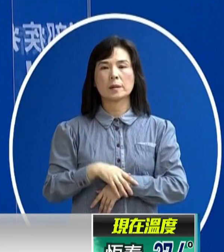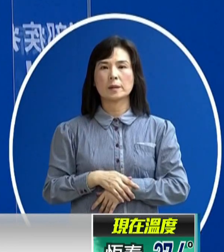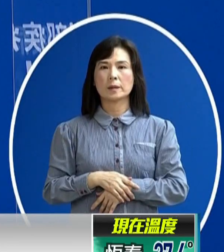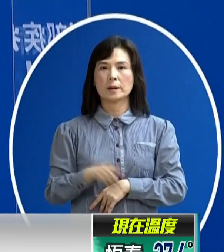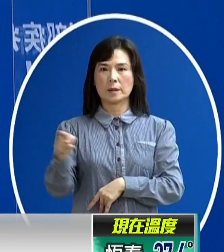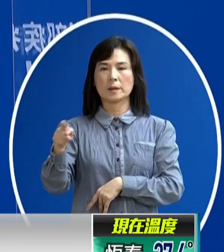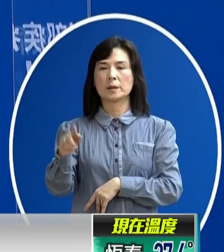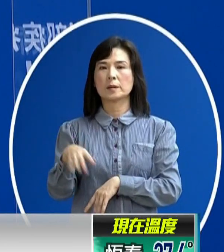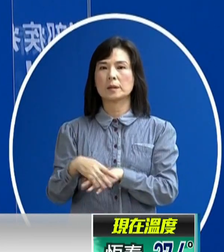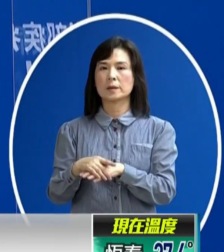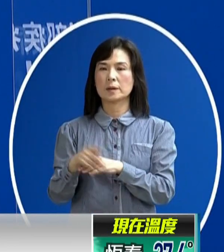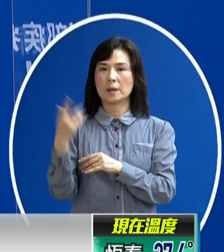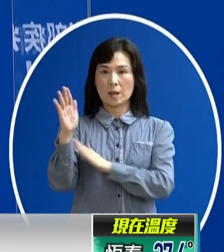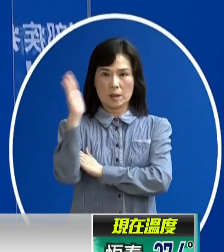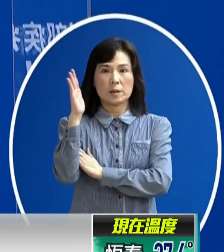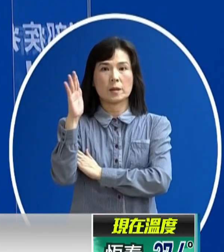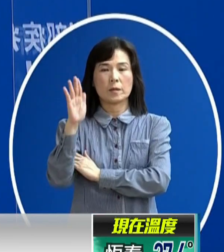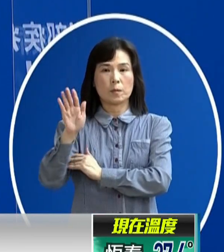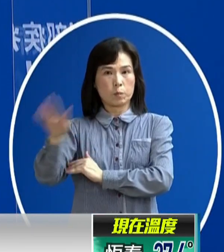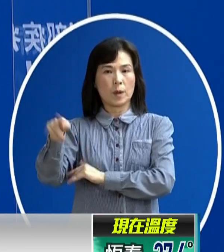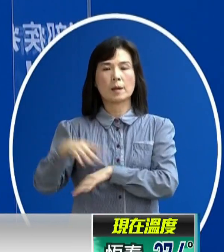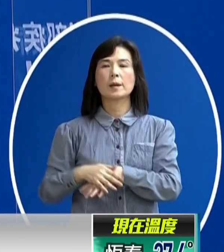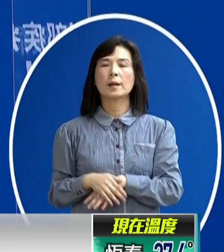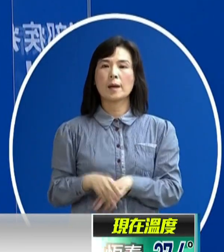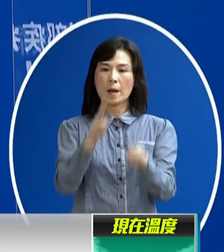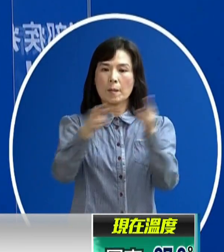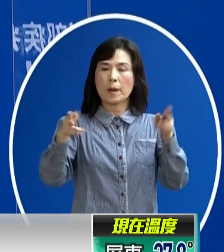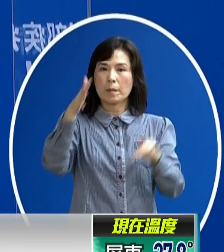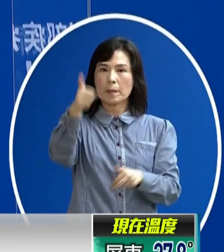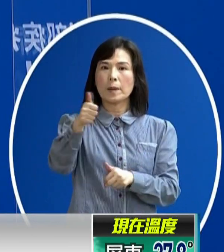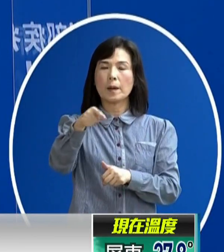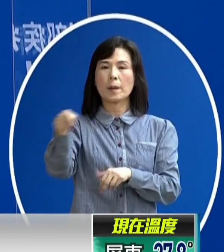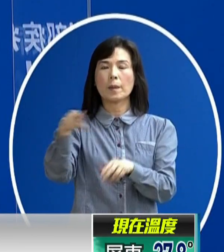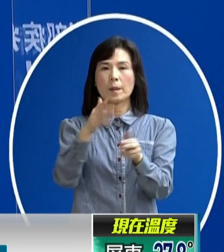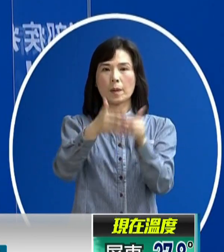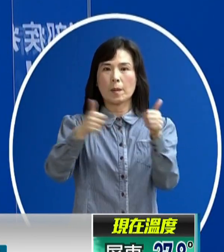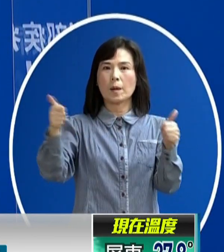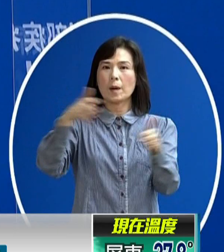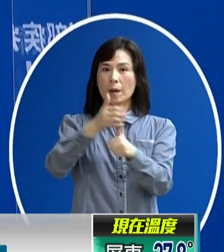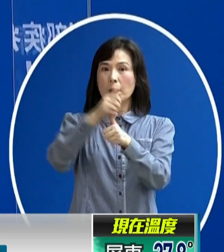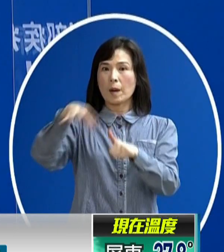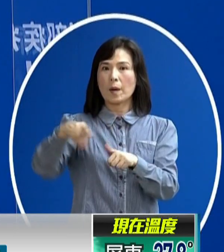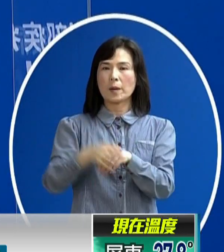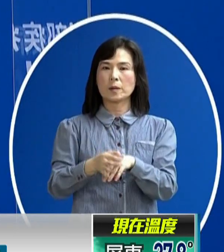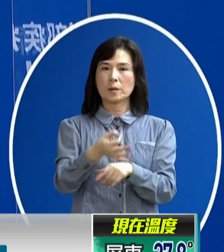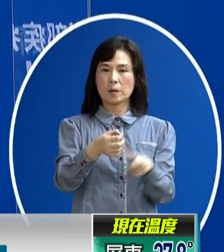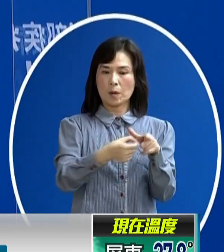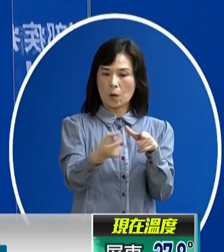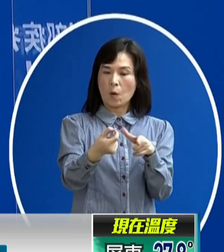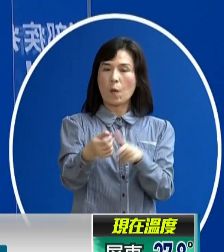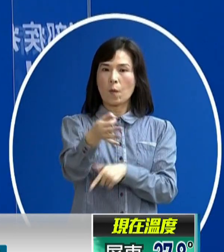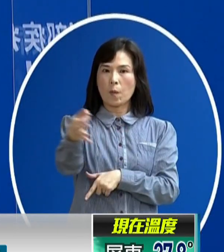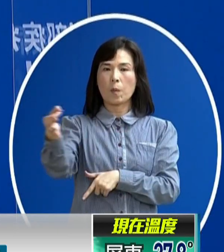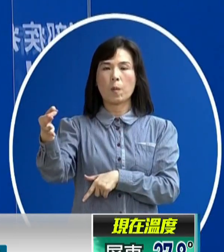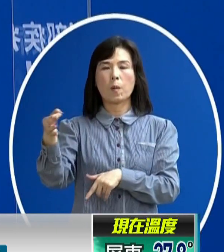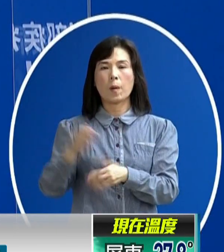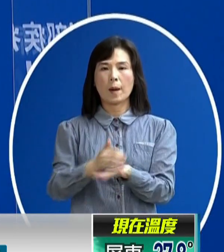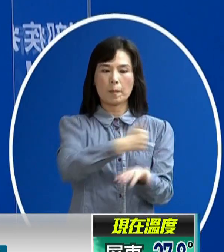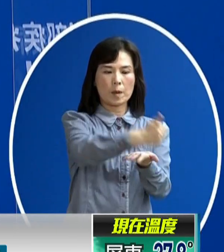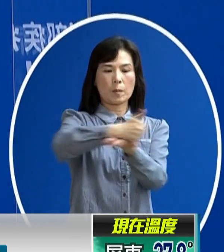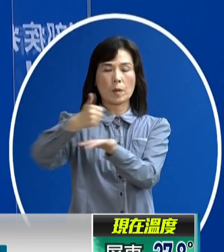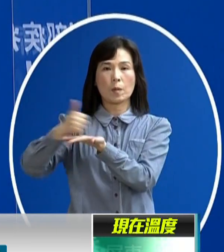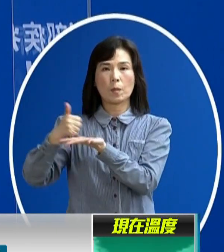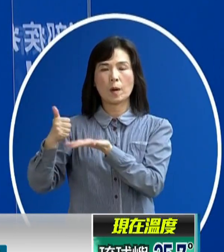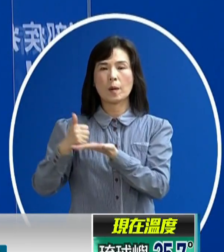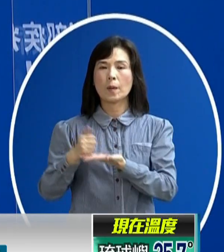食药署紧急授权的药品，是我们指挥中心公费采购，而且依刚的这个流程来进行配送跟